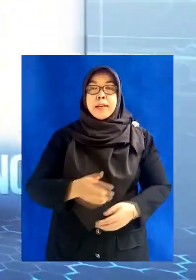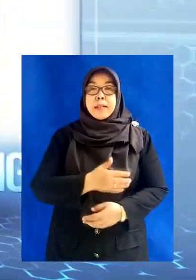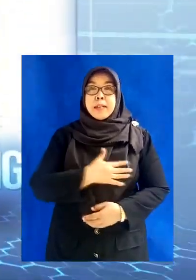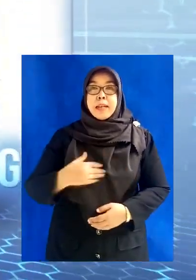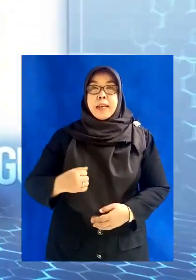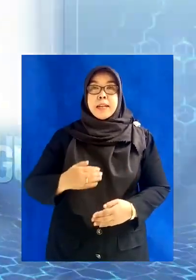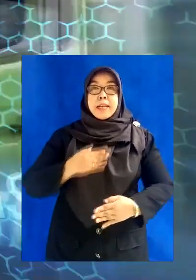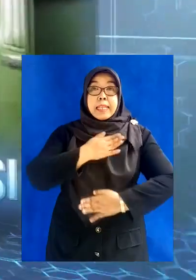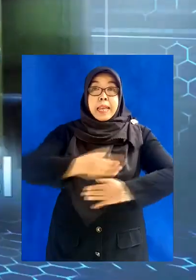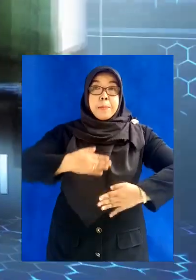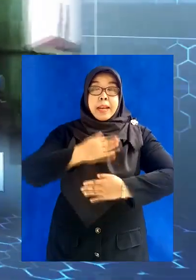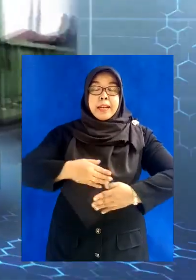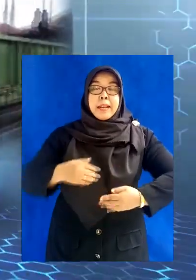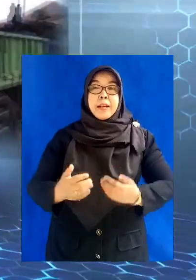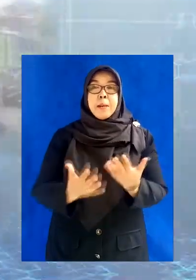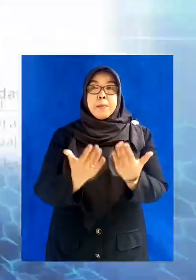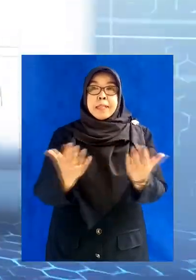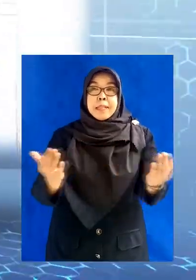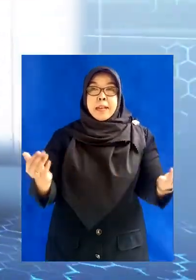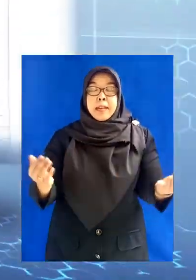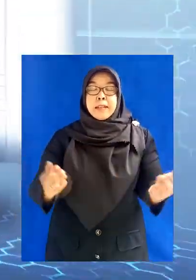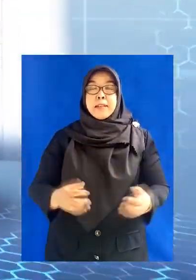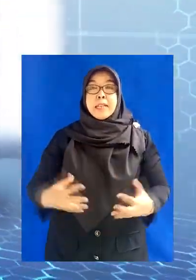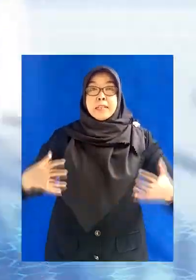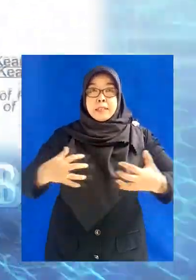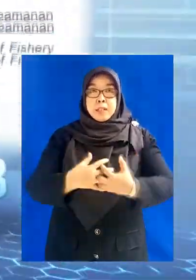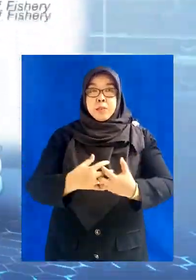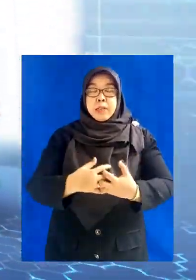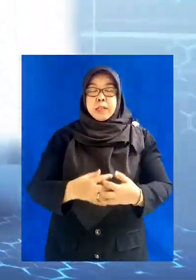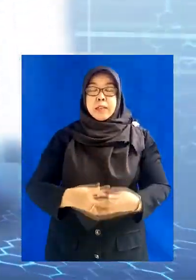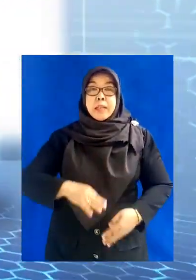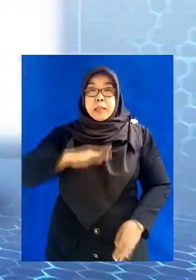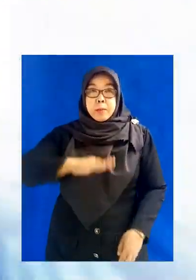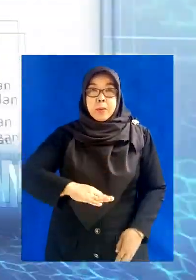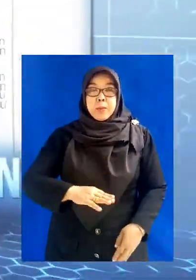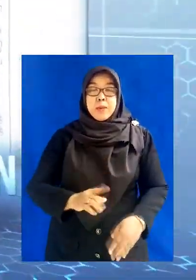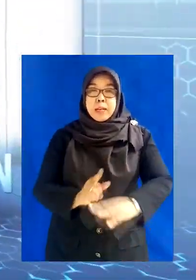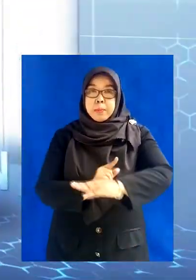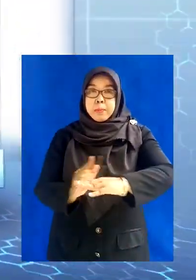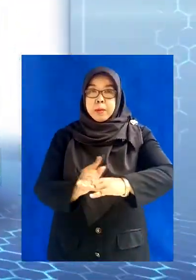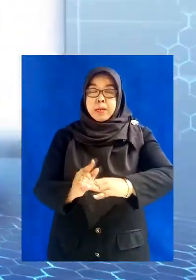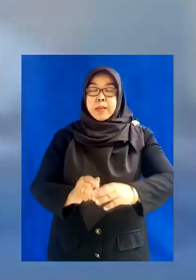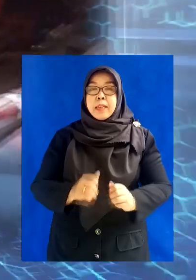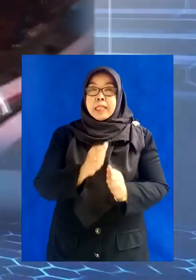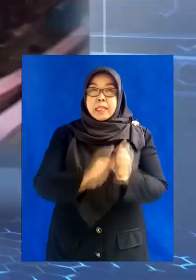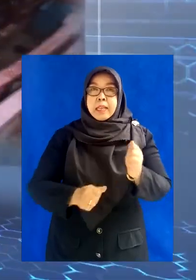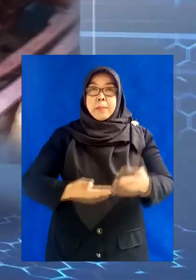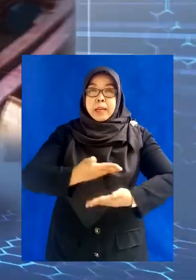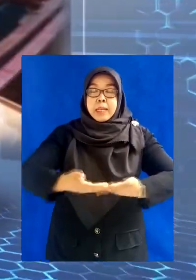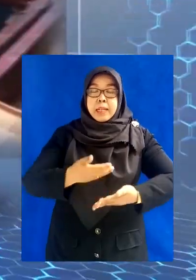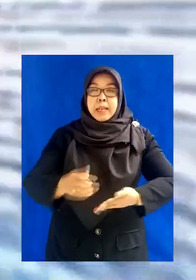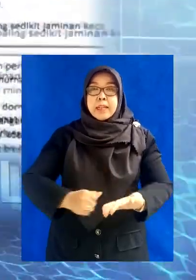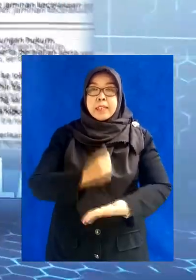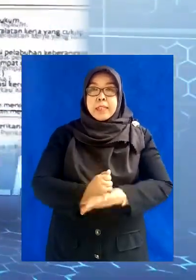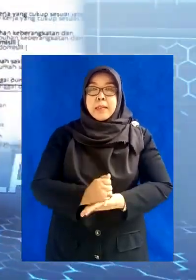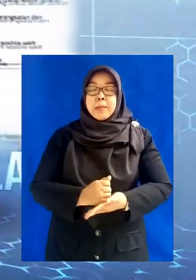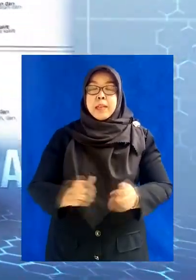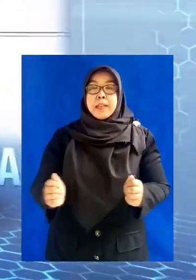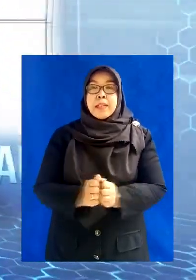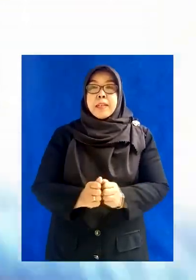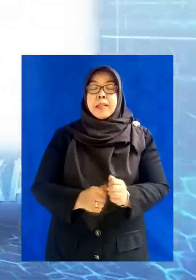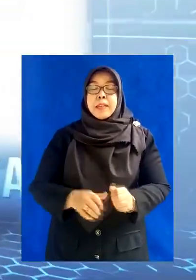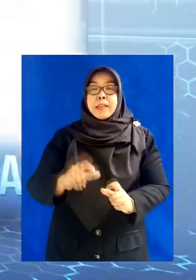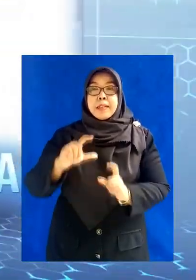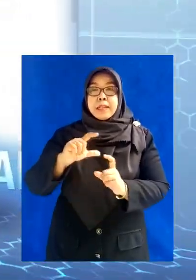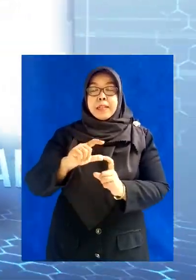mana setiap layanan dirancang untuk memberikan kemudahan dan kenyamanan bagi masyarakat. Setiap layanan telah ditetapkan dan